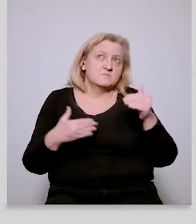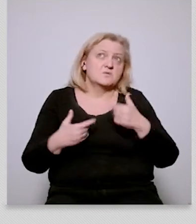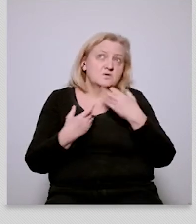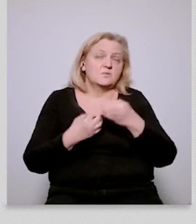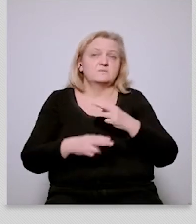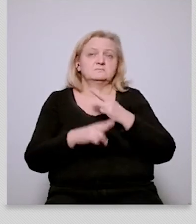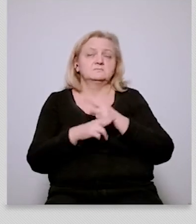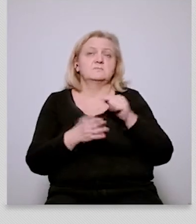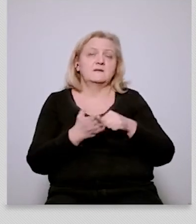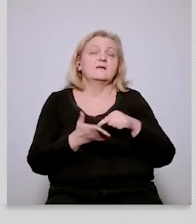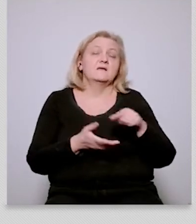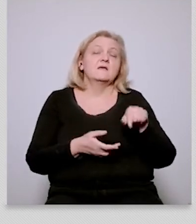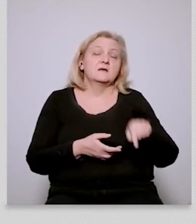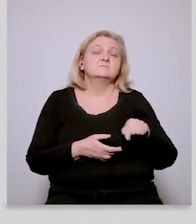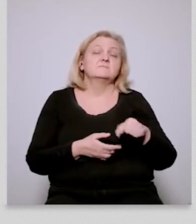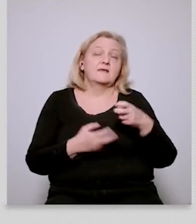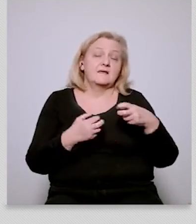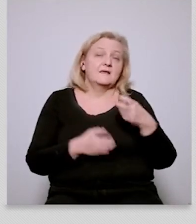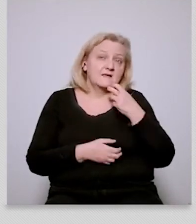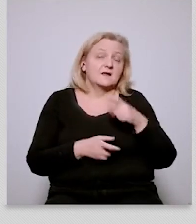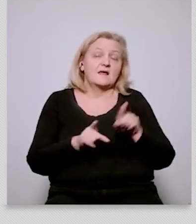też w kontekście transformacji energetycznej o tym mówiono